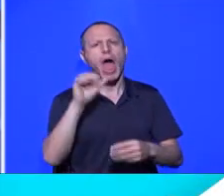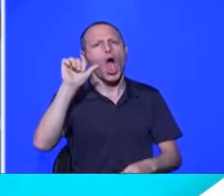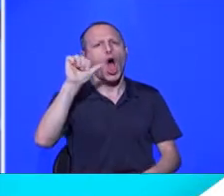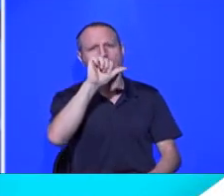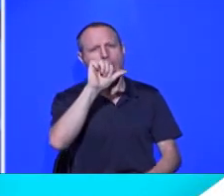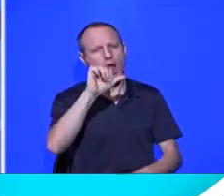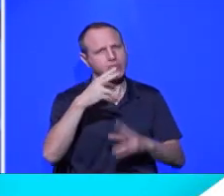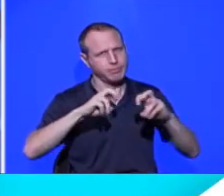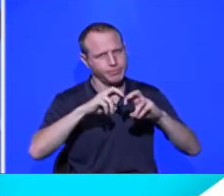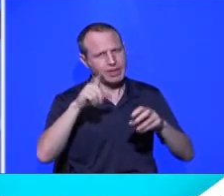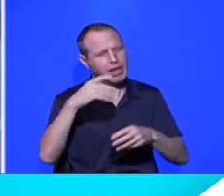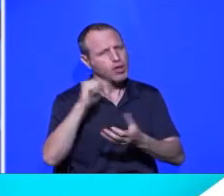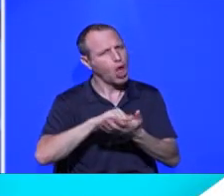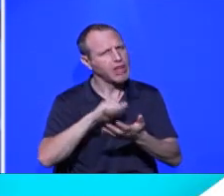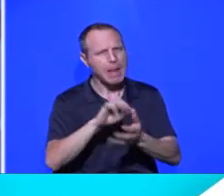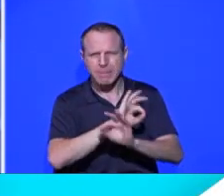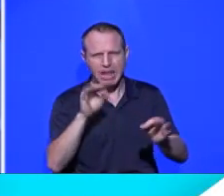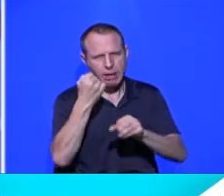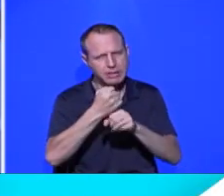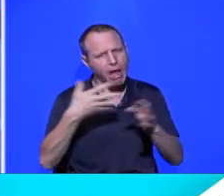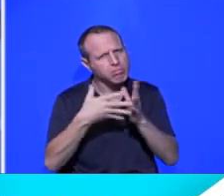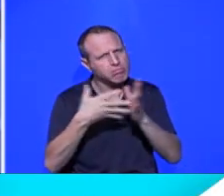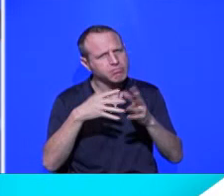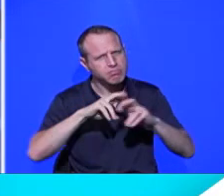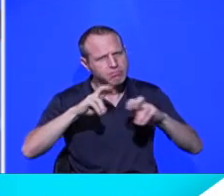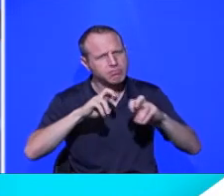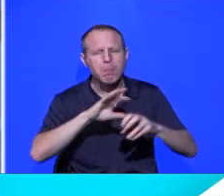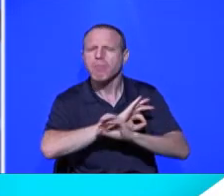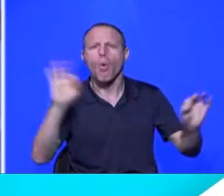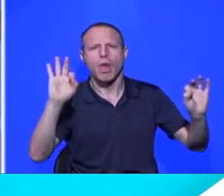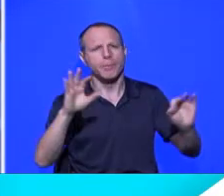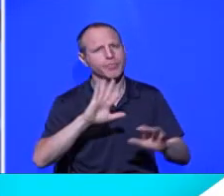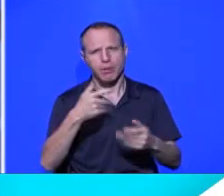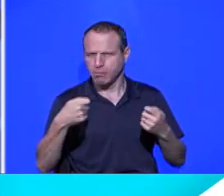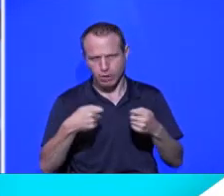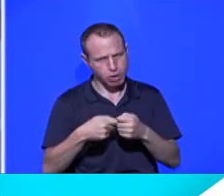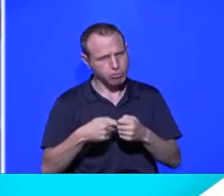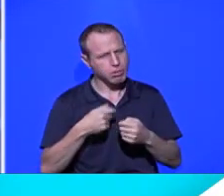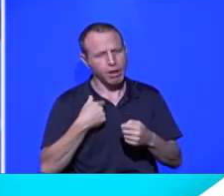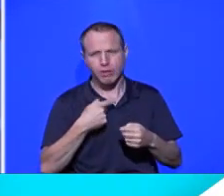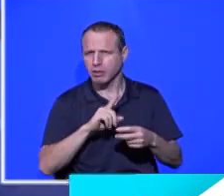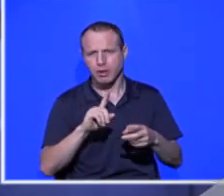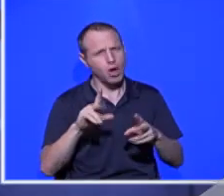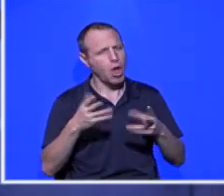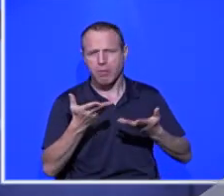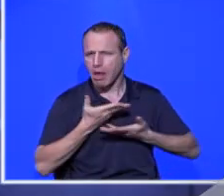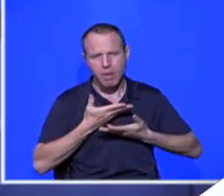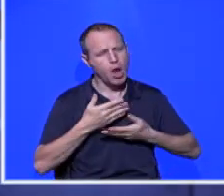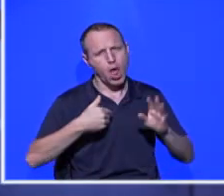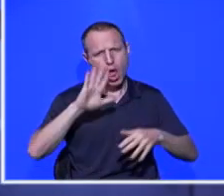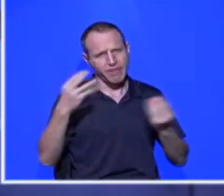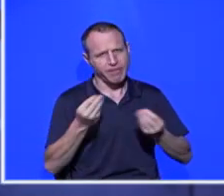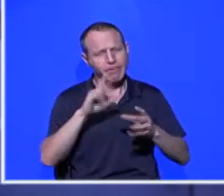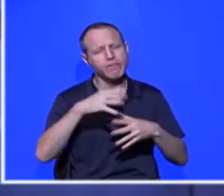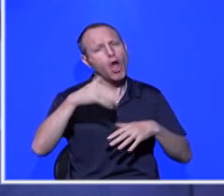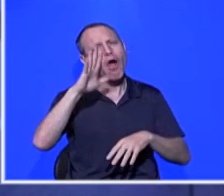עיתונאי מצטיין, ועשה פה תחקיר מעולה. עכשיו, בלי שום קשר, אני חולק על רוב הדברים ועל רוב המסקנות שלו.